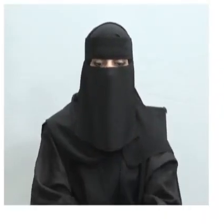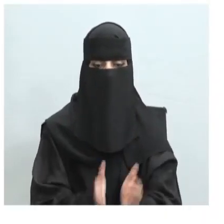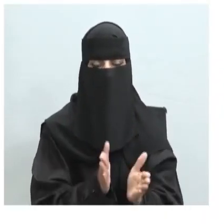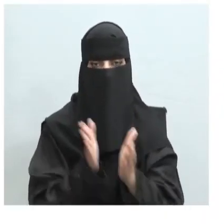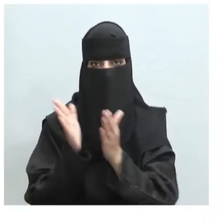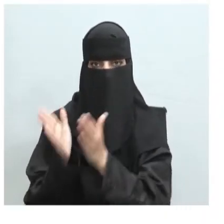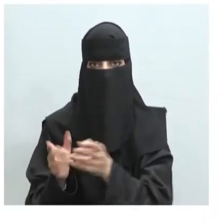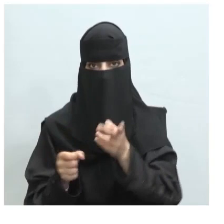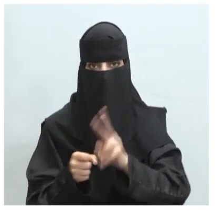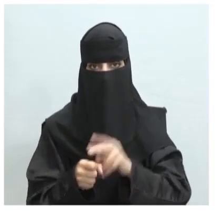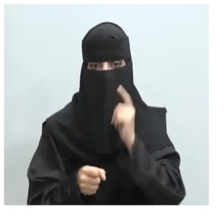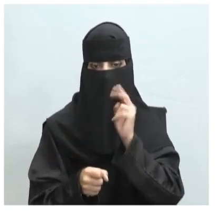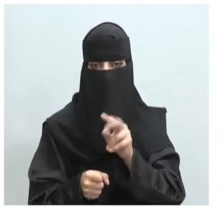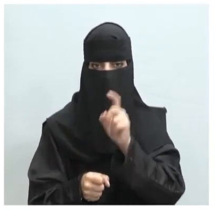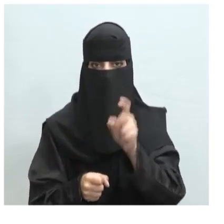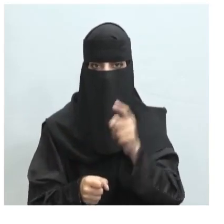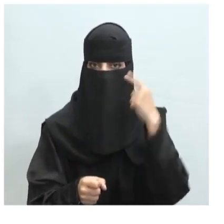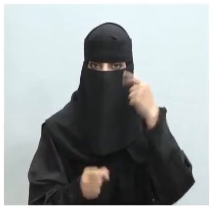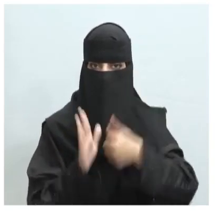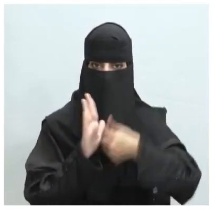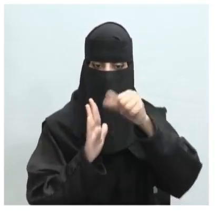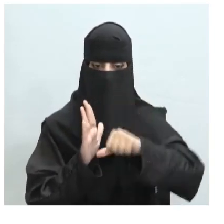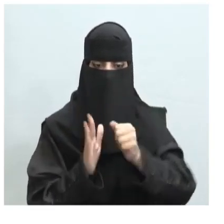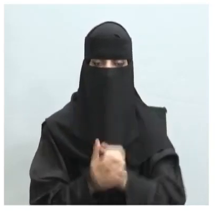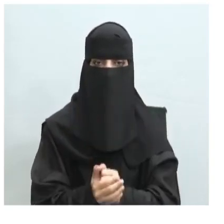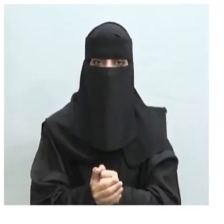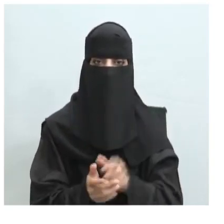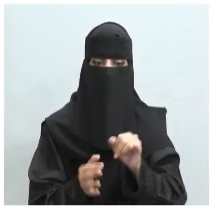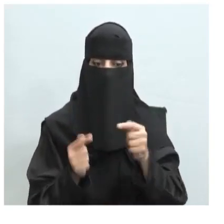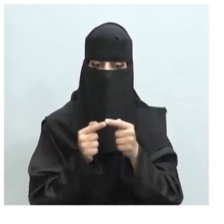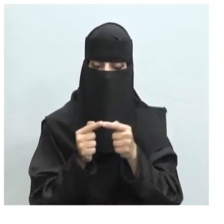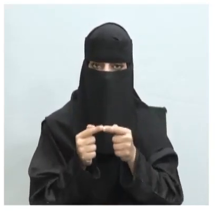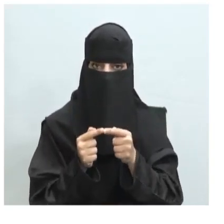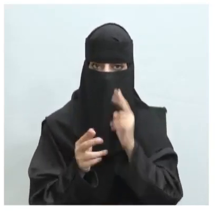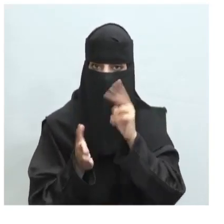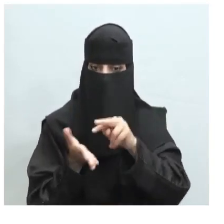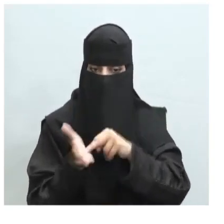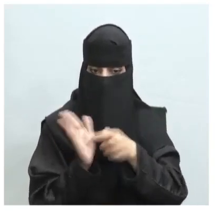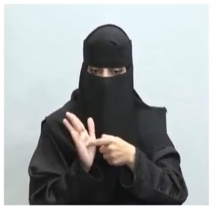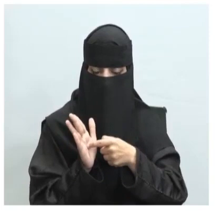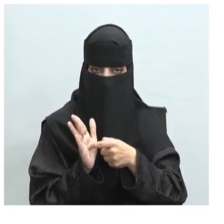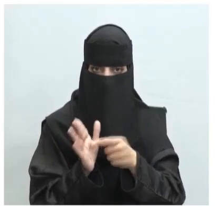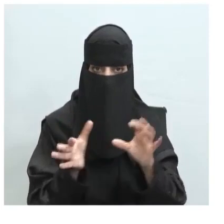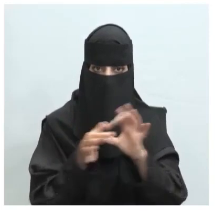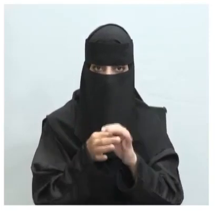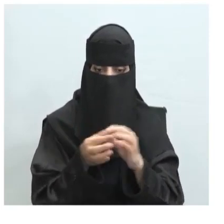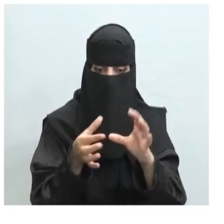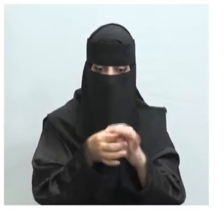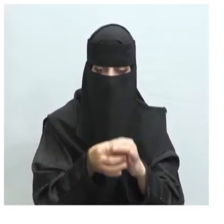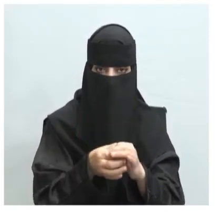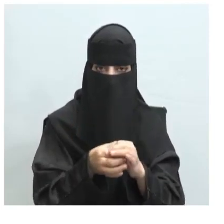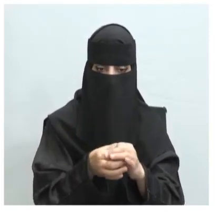ننطلق الى السؤال التالي وهو سؤال التفكير الناقد ما الذي يحدث عند توصيل طرفي السلك